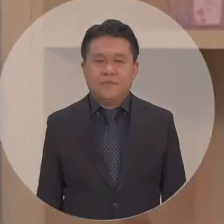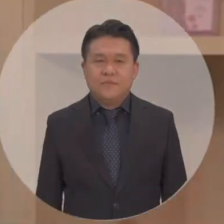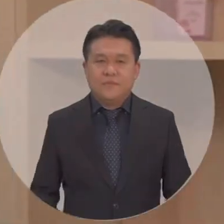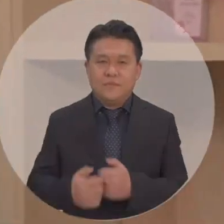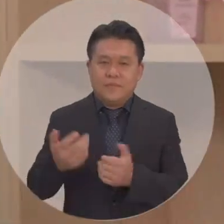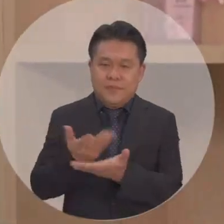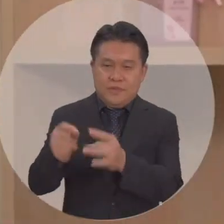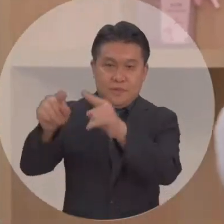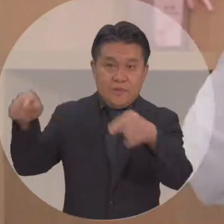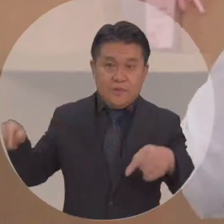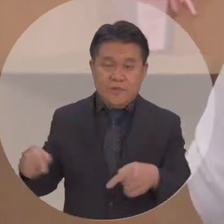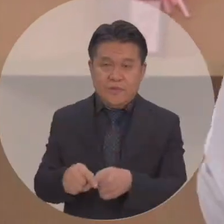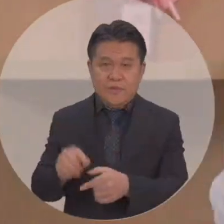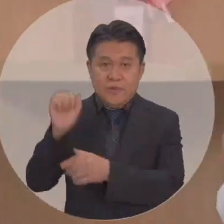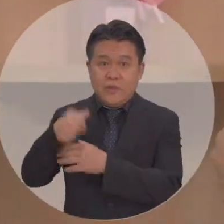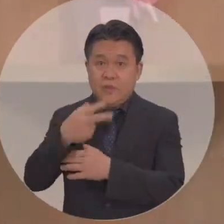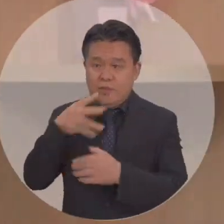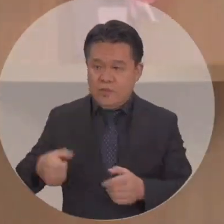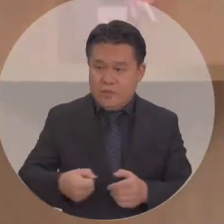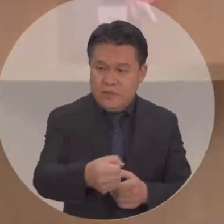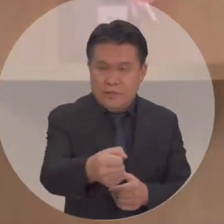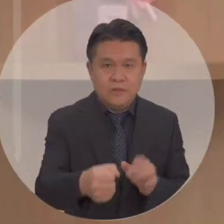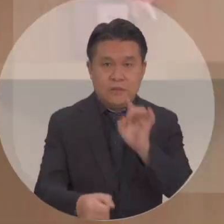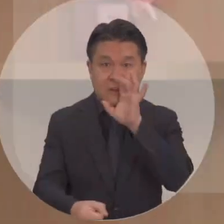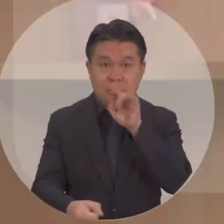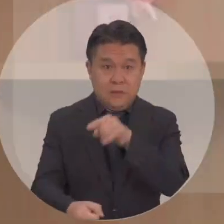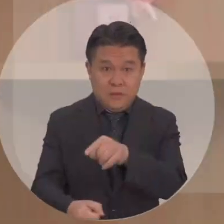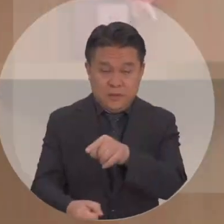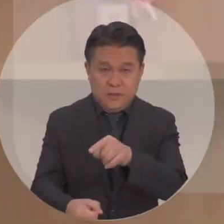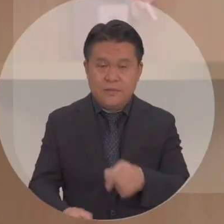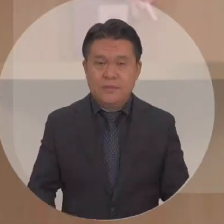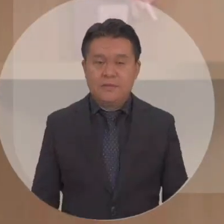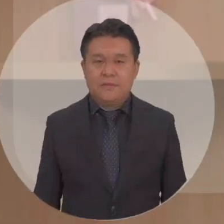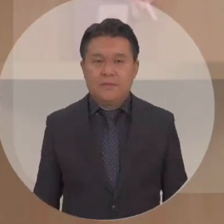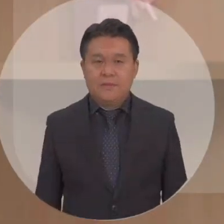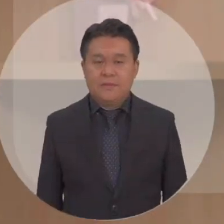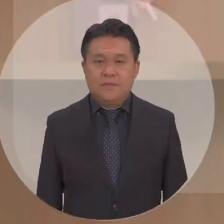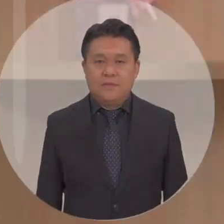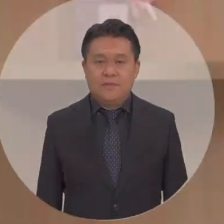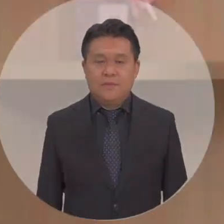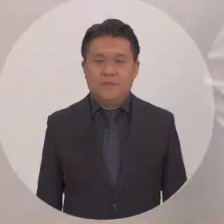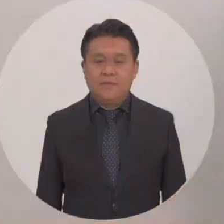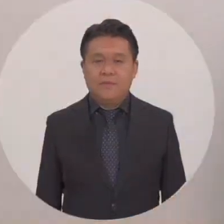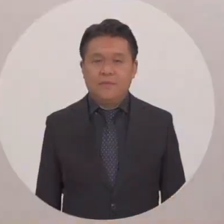병원에서 작성한 서류는 허락 없이 밖으로 가지고 나가지 않습니다.